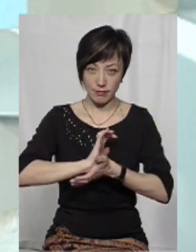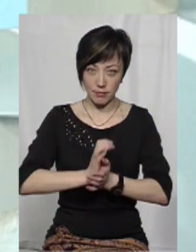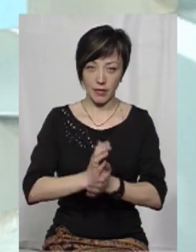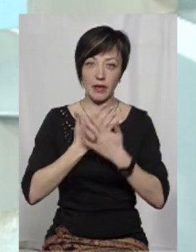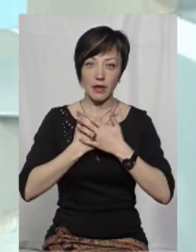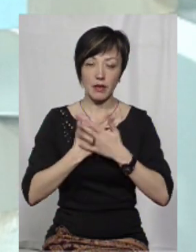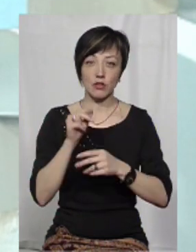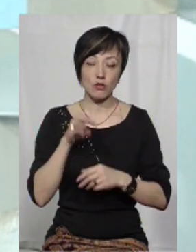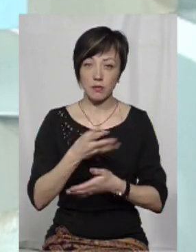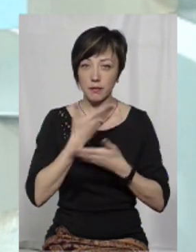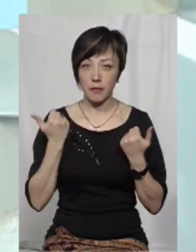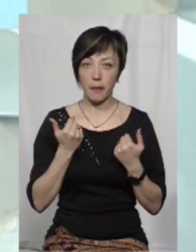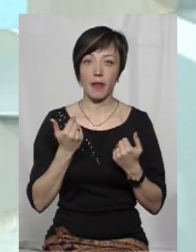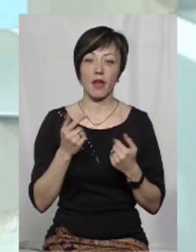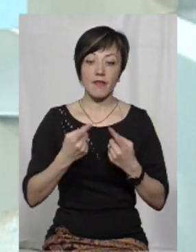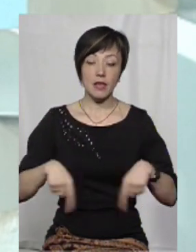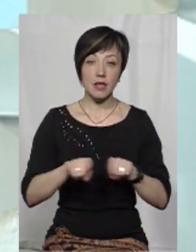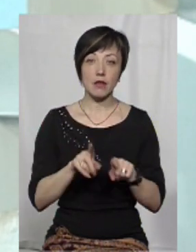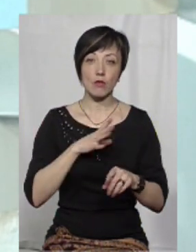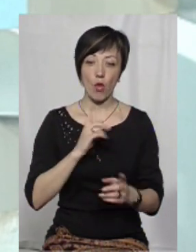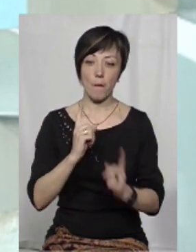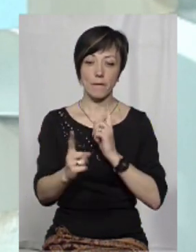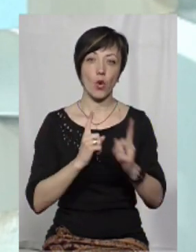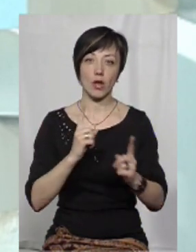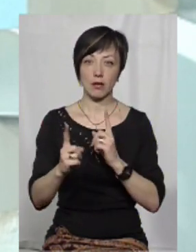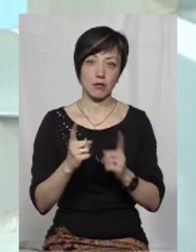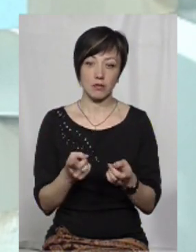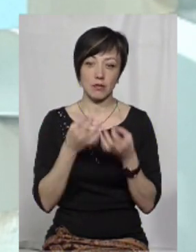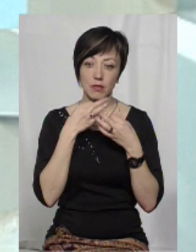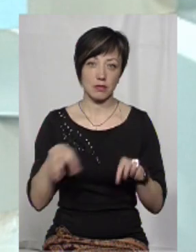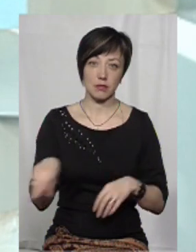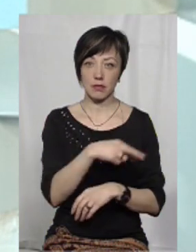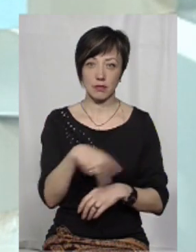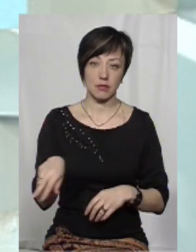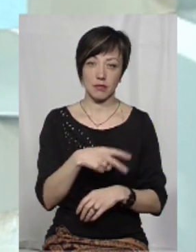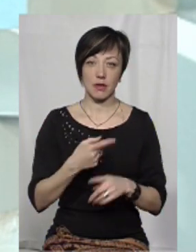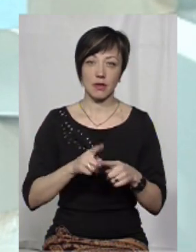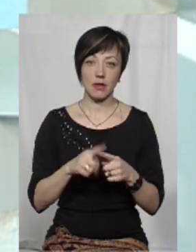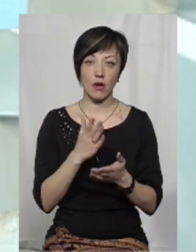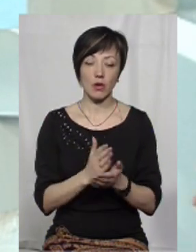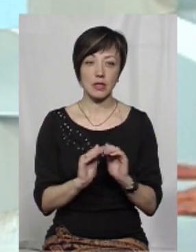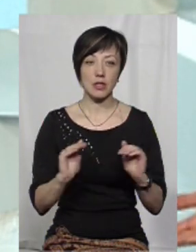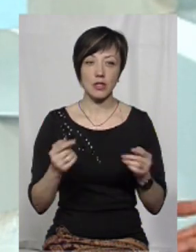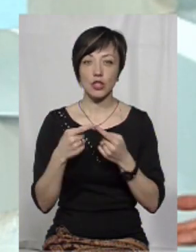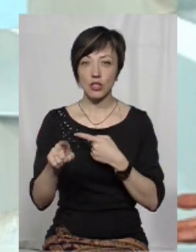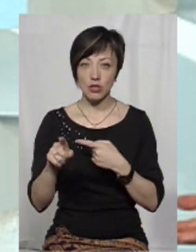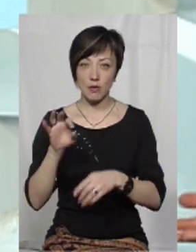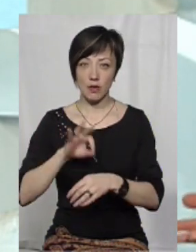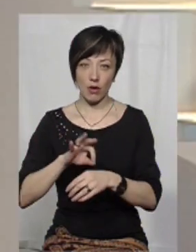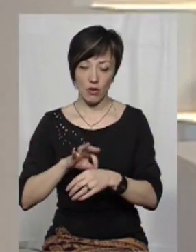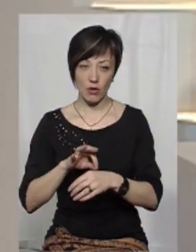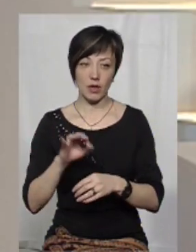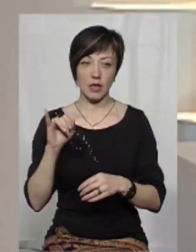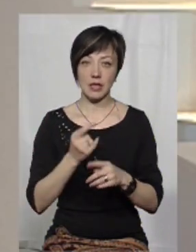палаті, що дихати нема чим. Потім те, що відділення було прохідним двором, то що там знаходились дітки зовсім іншою